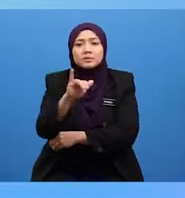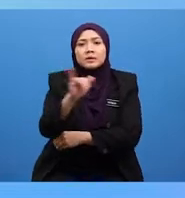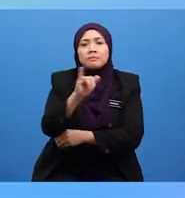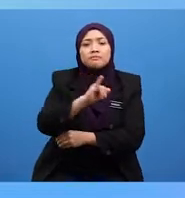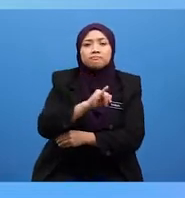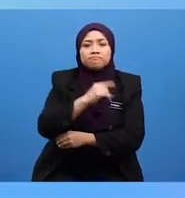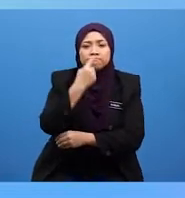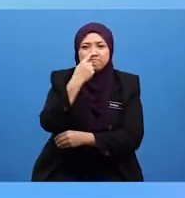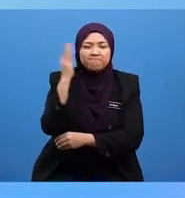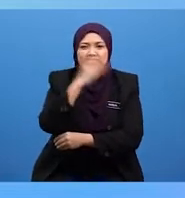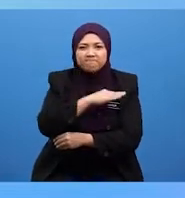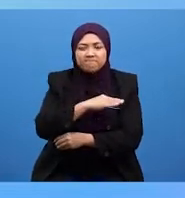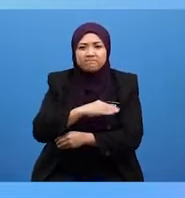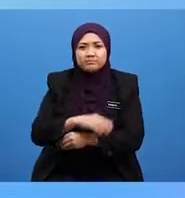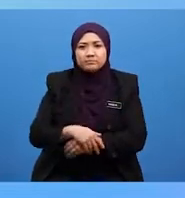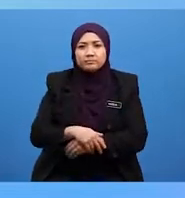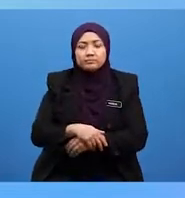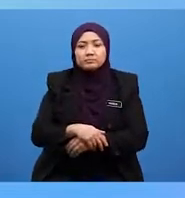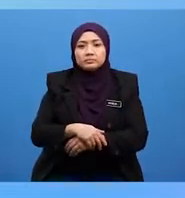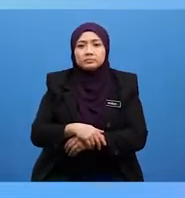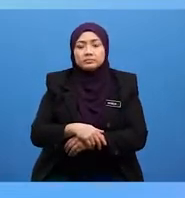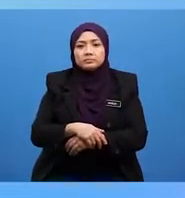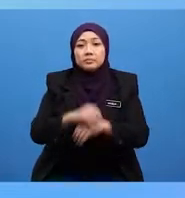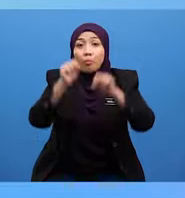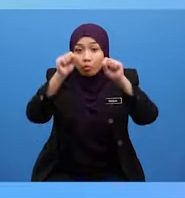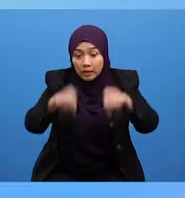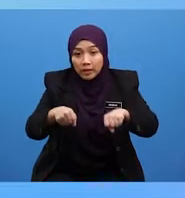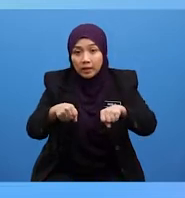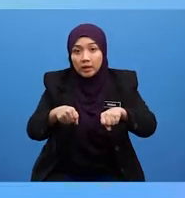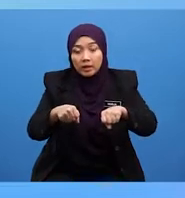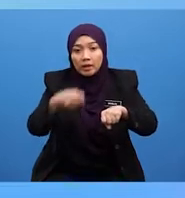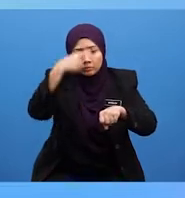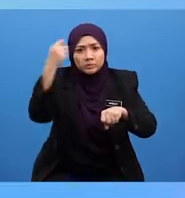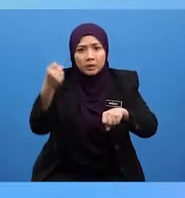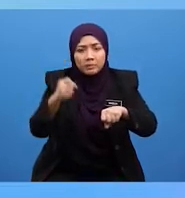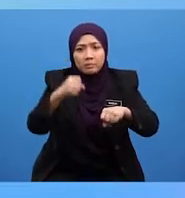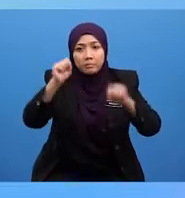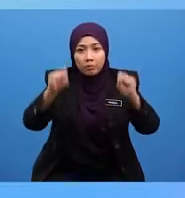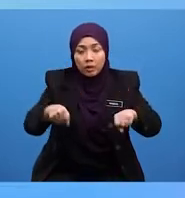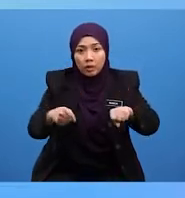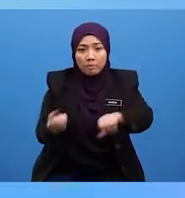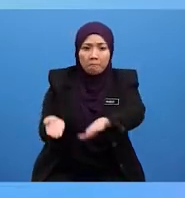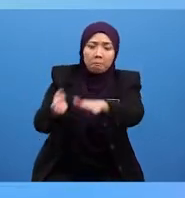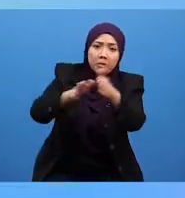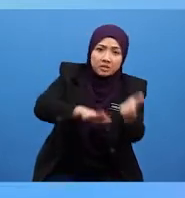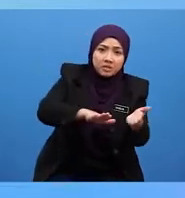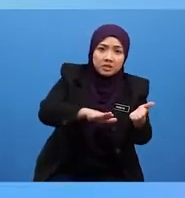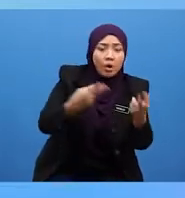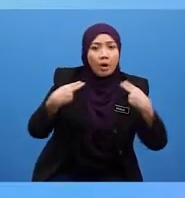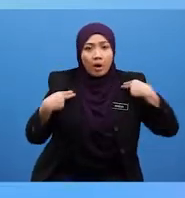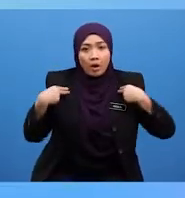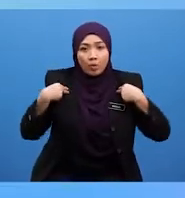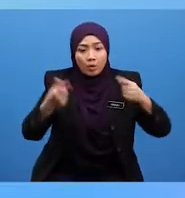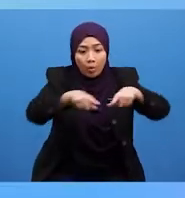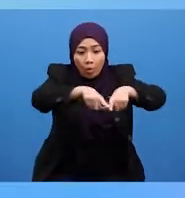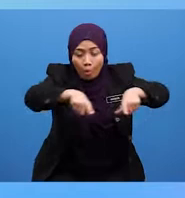perairan akan menyebabkan kematian hidupan akuatik, menyebabkan longkang tersumbat